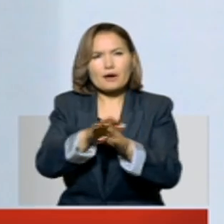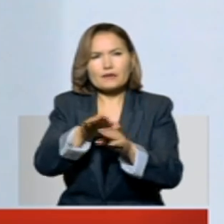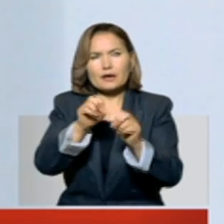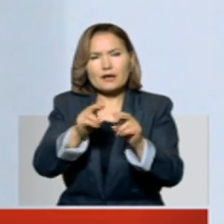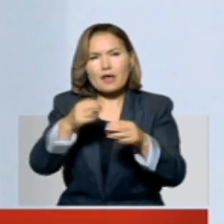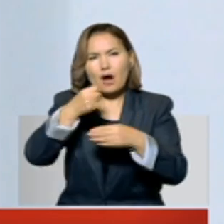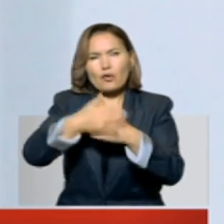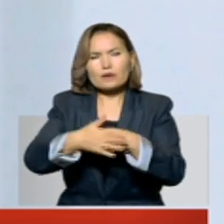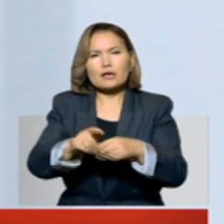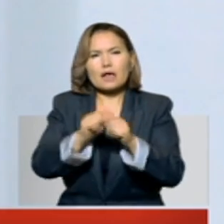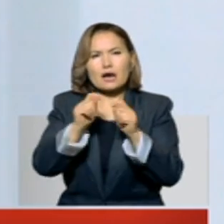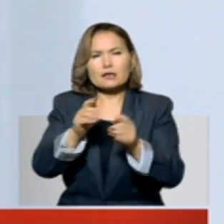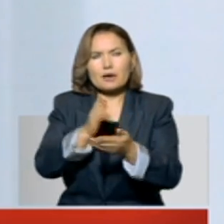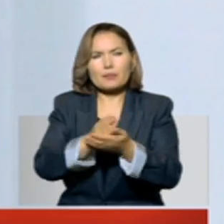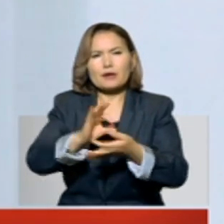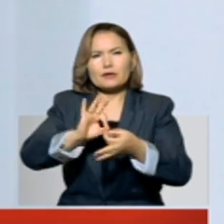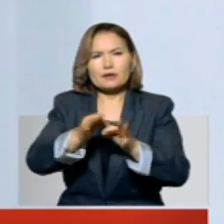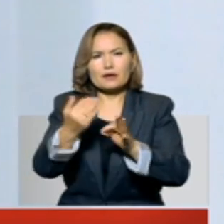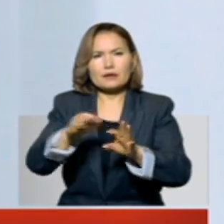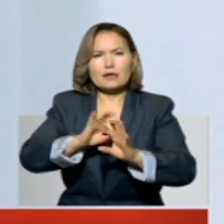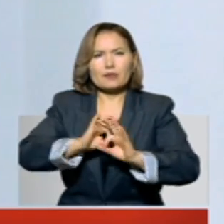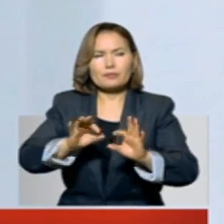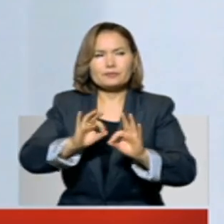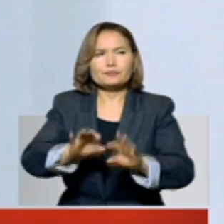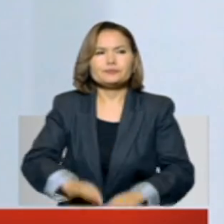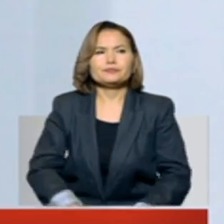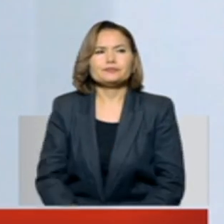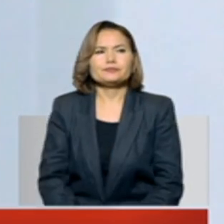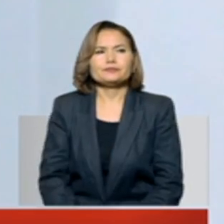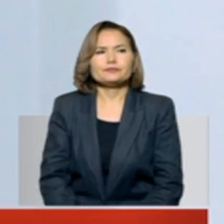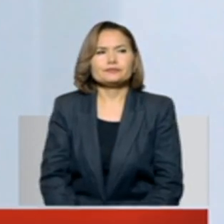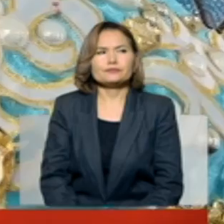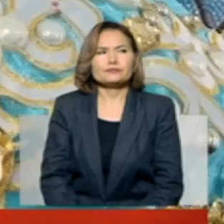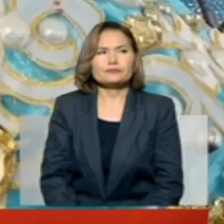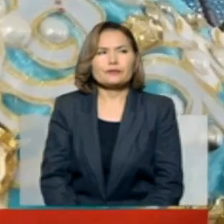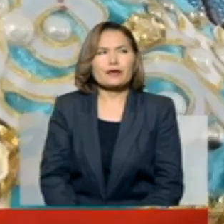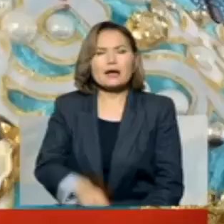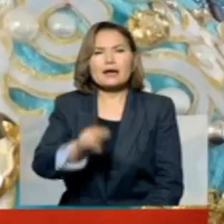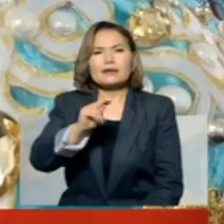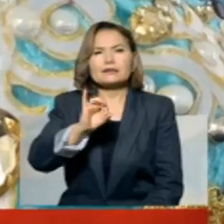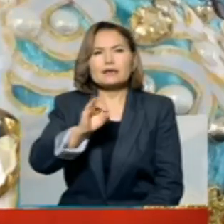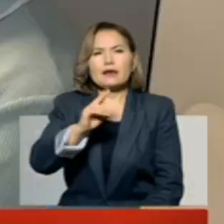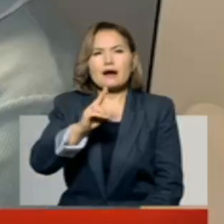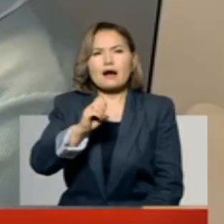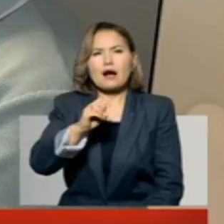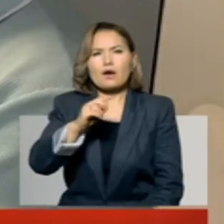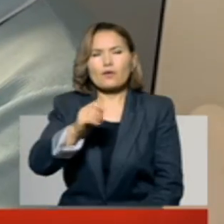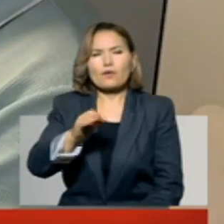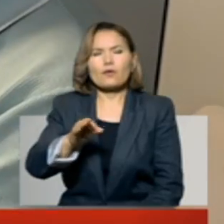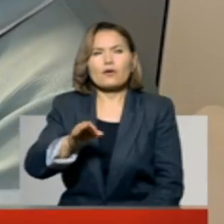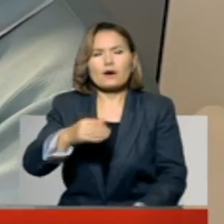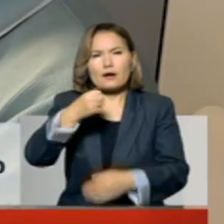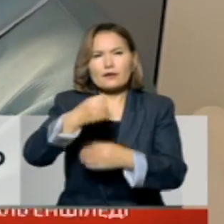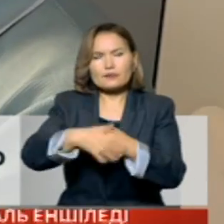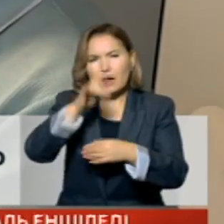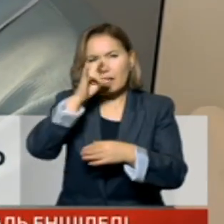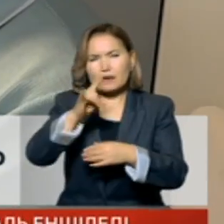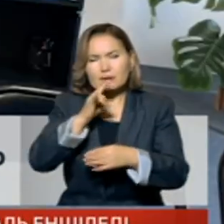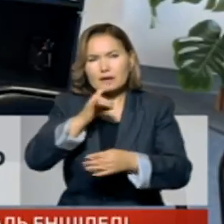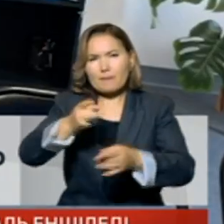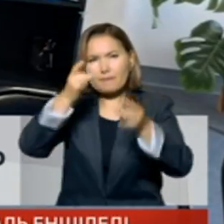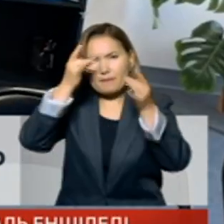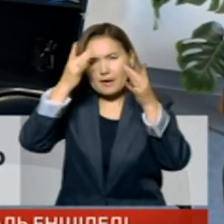орталық ашып алған. Меншікті тілшіміз Жалғас Сәдібекұлы тарқатсын. Чикагода қазақ мәдени орталығында бүгін кезекті бас